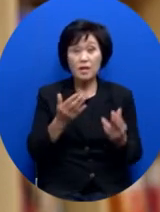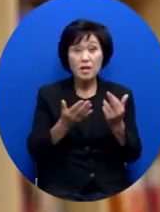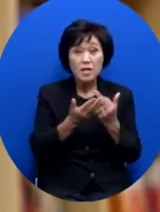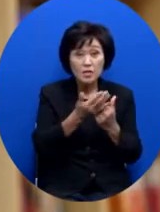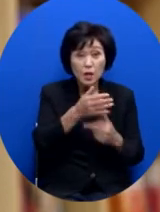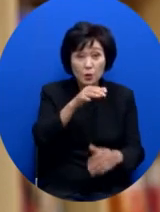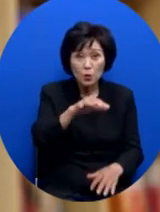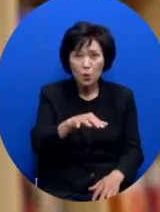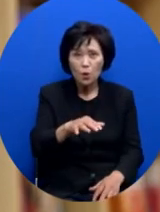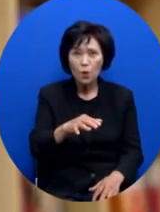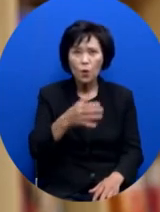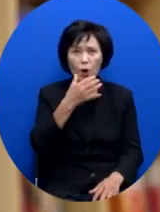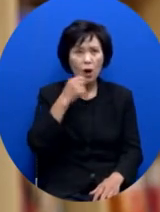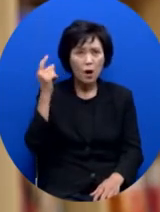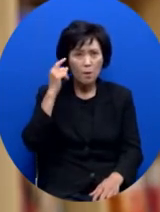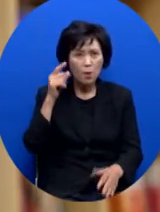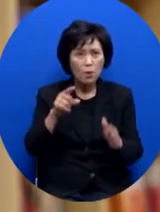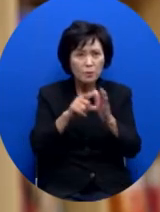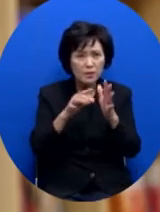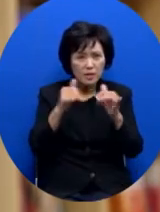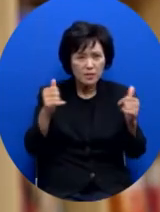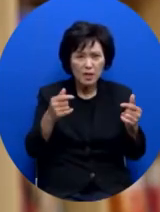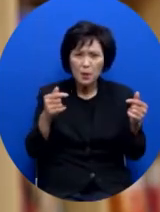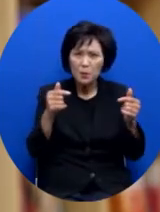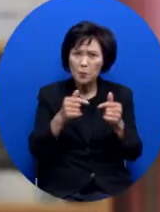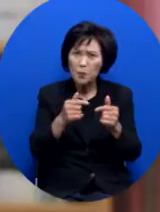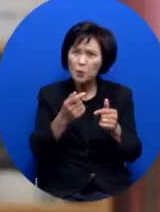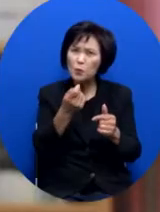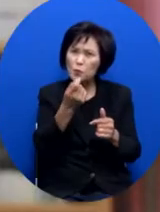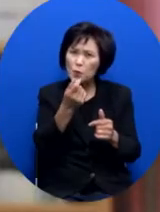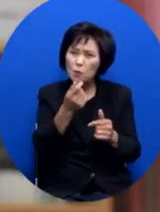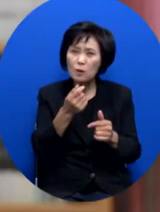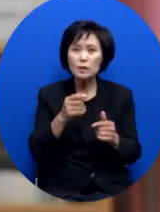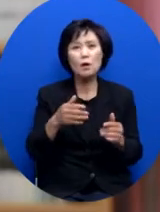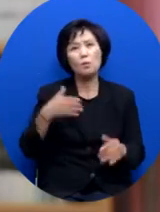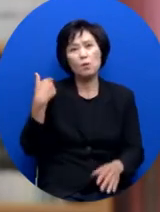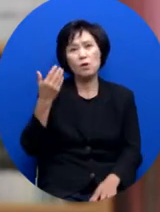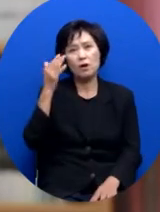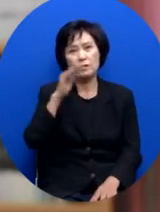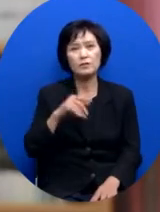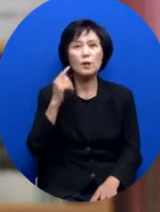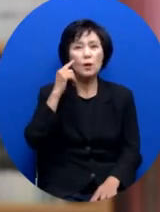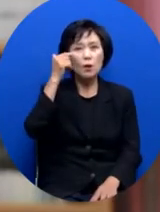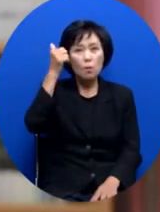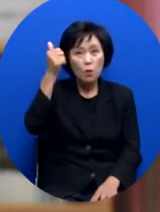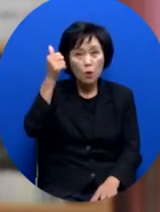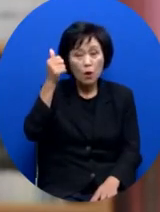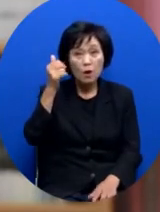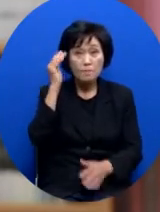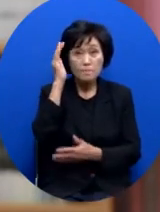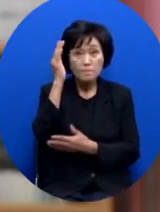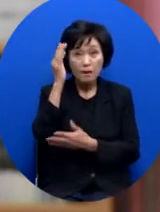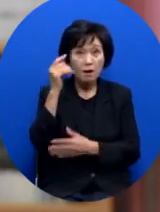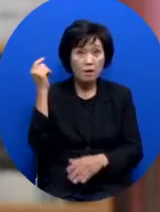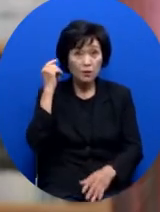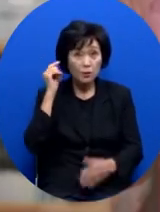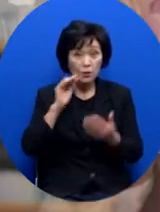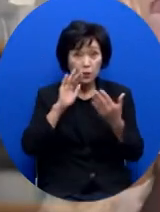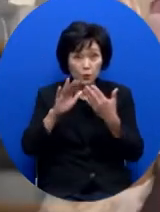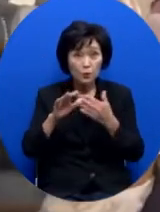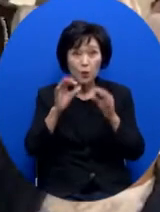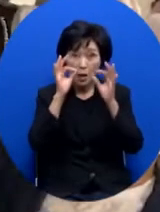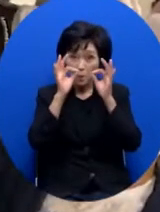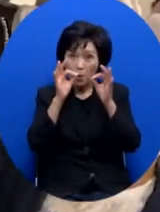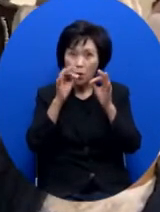몰랐는데 제주로 에 기도하게 되었습니다 또 아 목사님의 메세지를 듣고 그 학교를 남아서 학교를 보면서 기독교 학교가